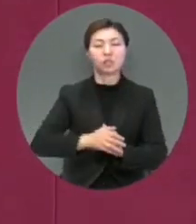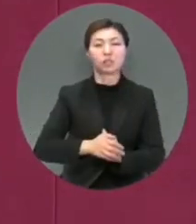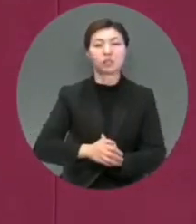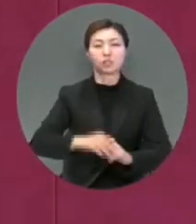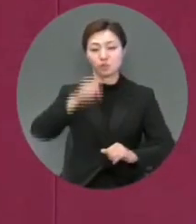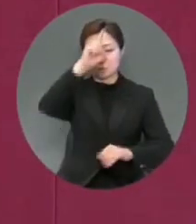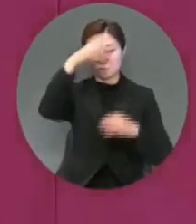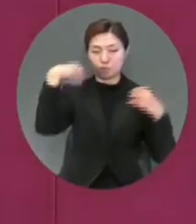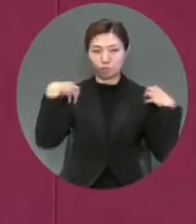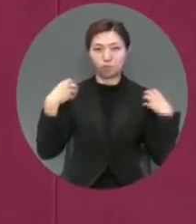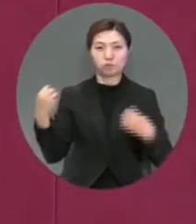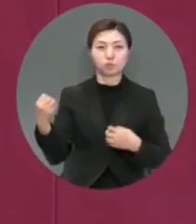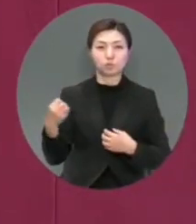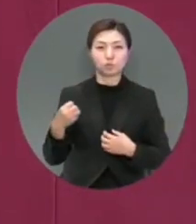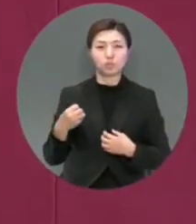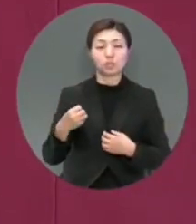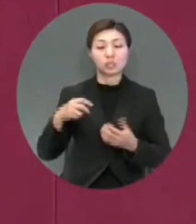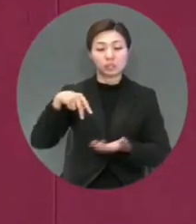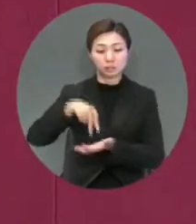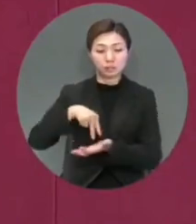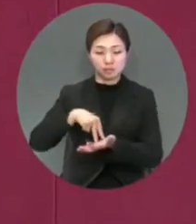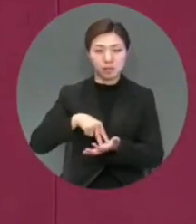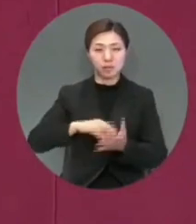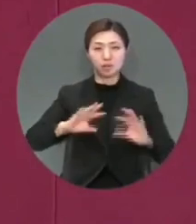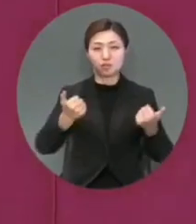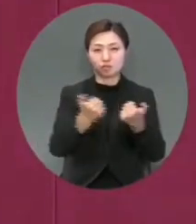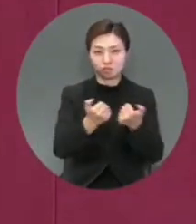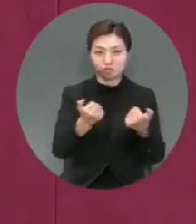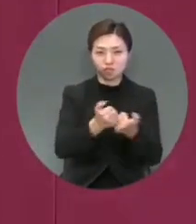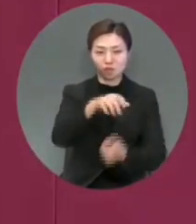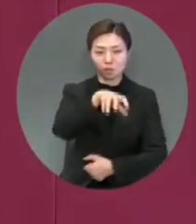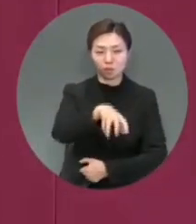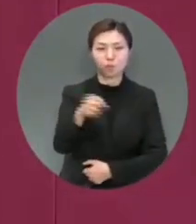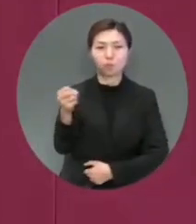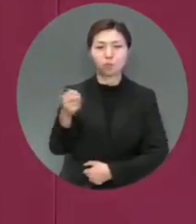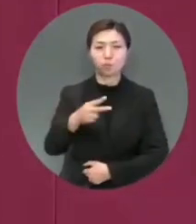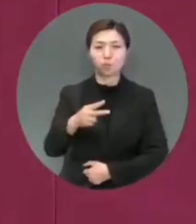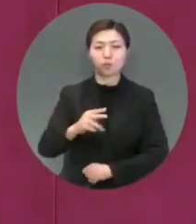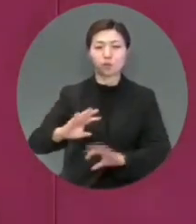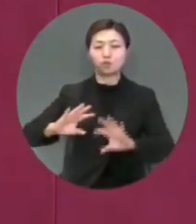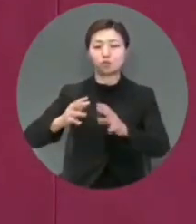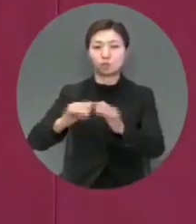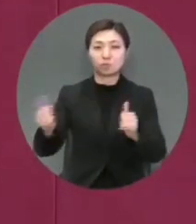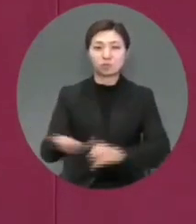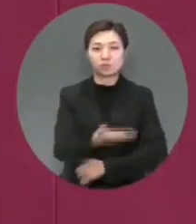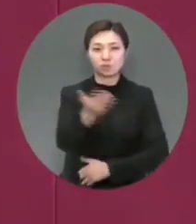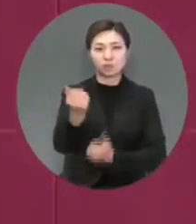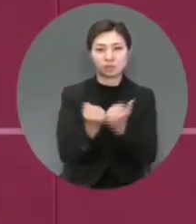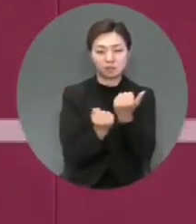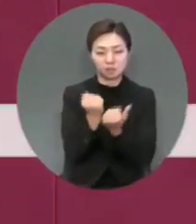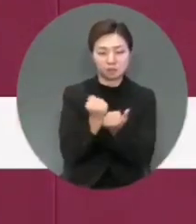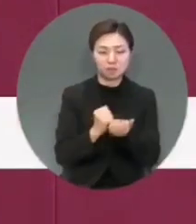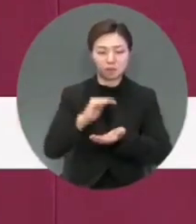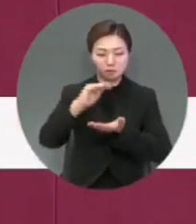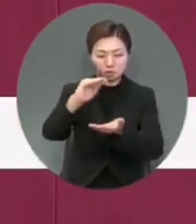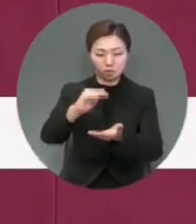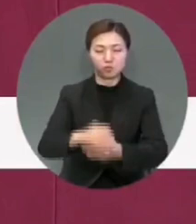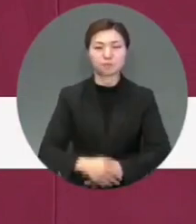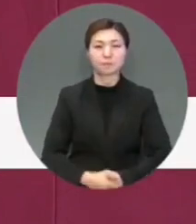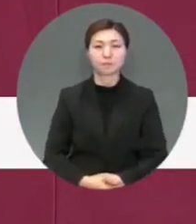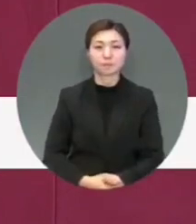합니다. 최근 우리 경제를 둘러싼 대내외 여건은 여전히 녹록치